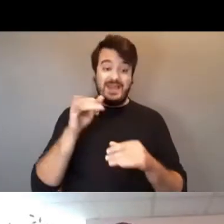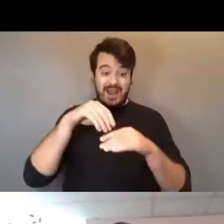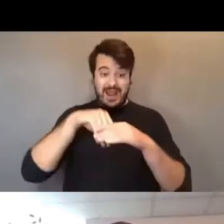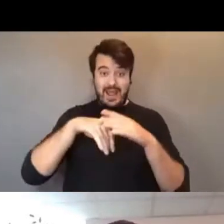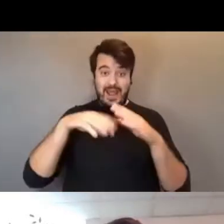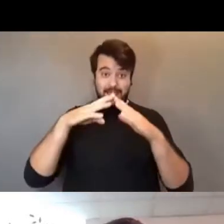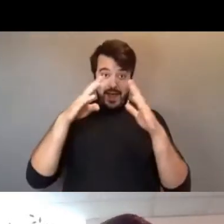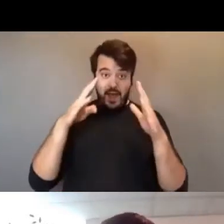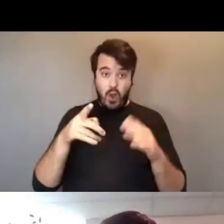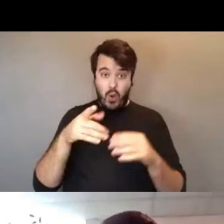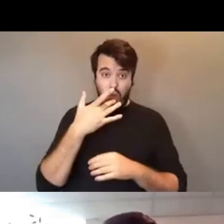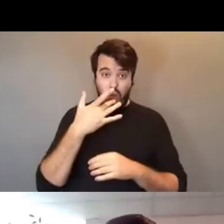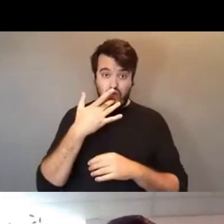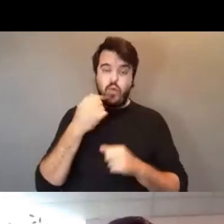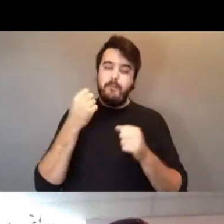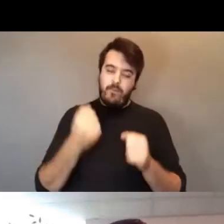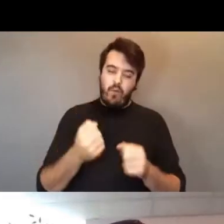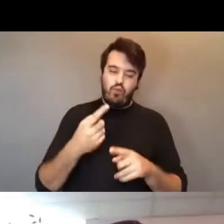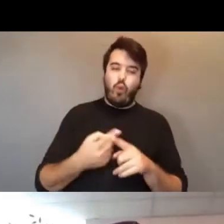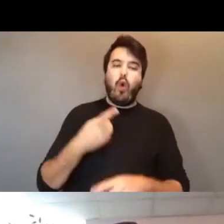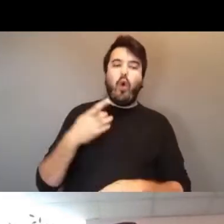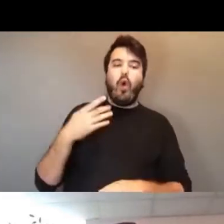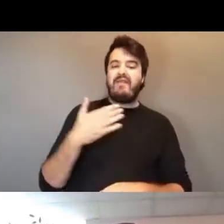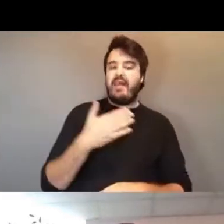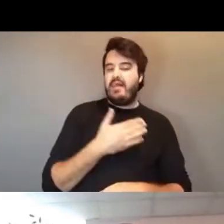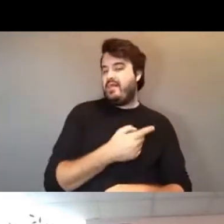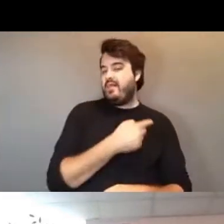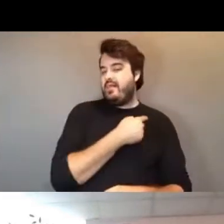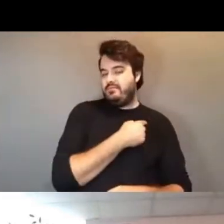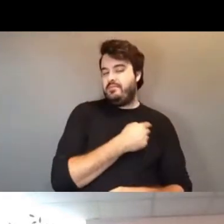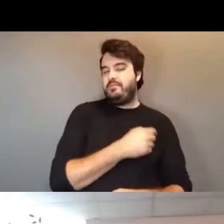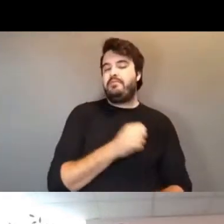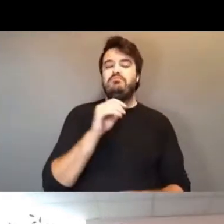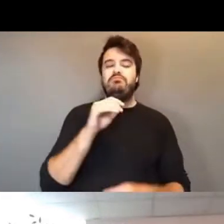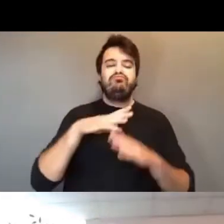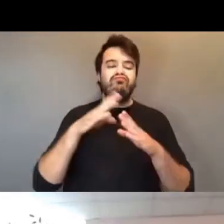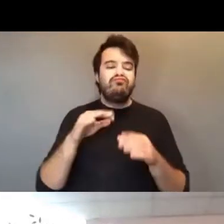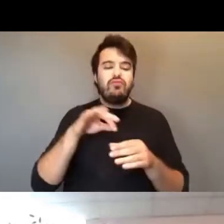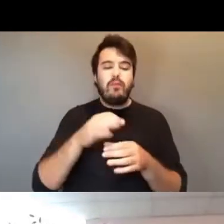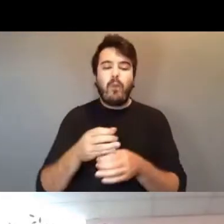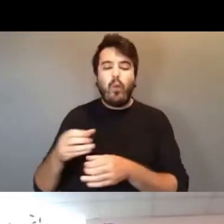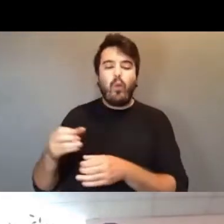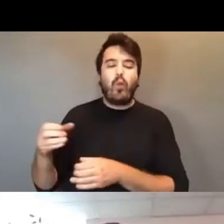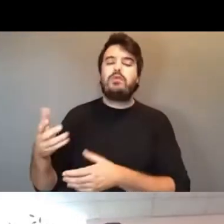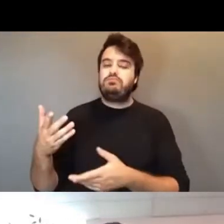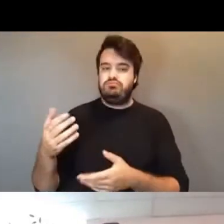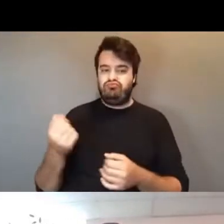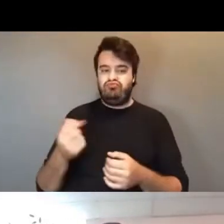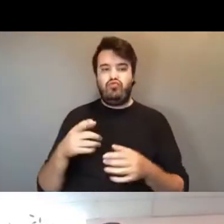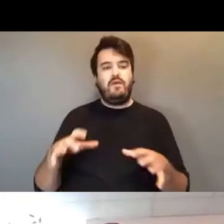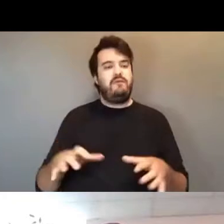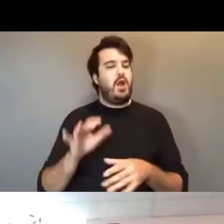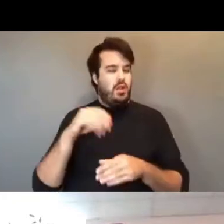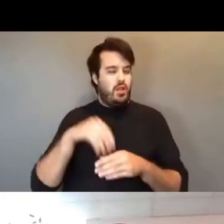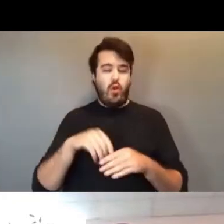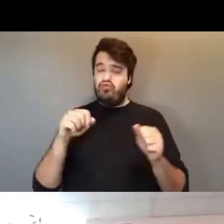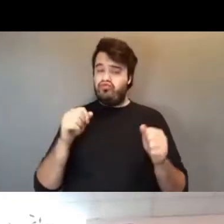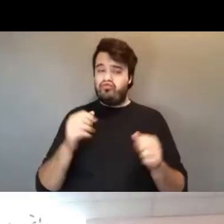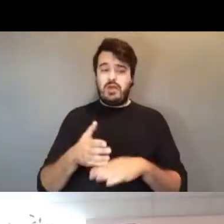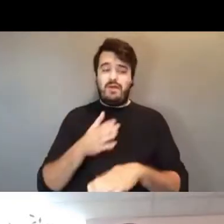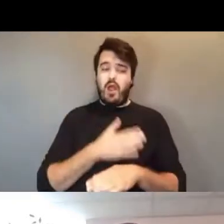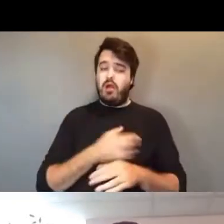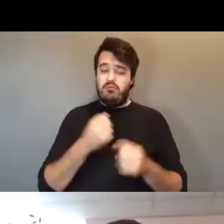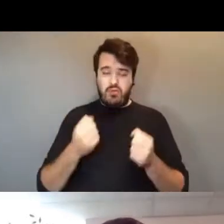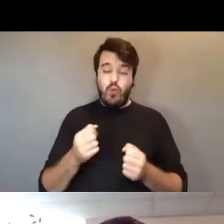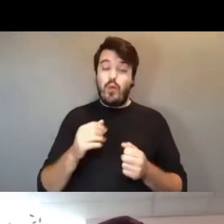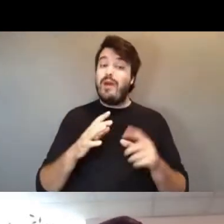faire, c'est en avril. Alors, vous pouvez définitivement en faire à l'intérieur d'avance. Par